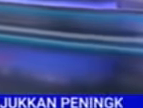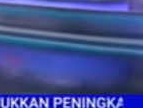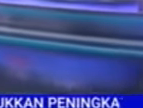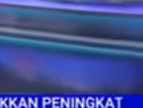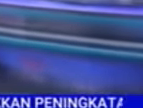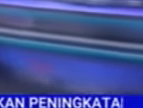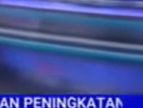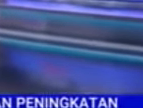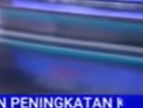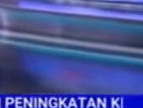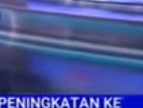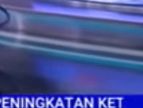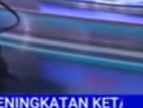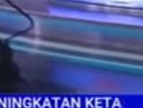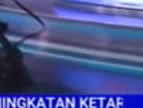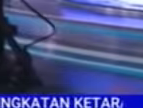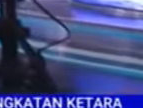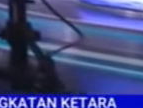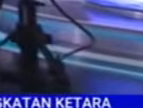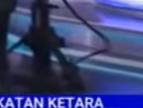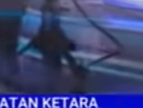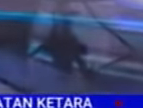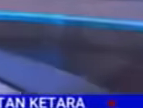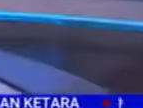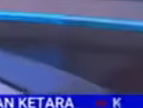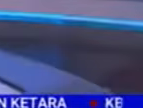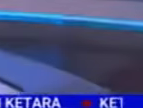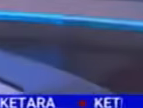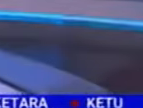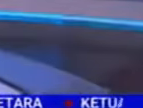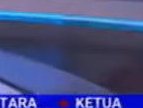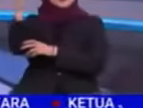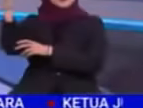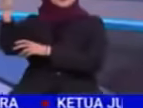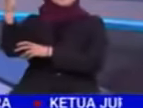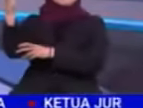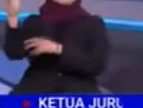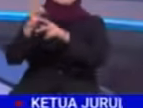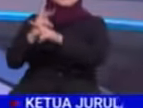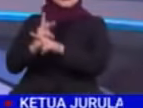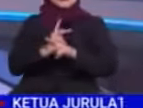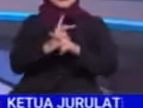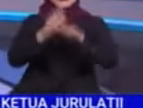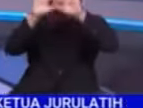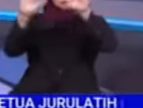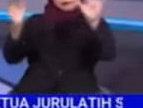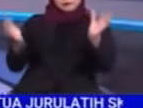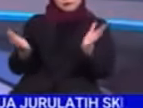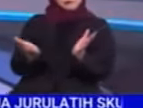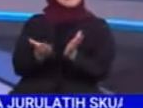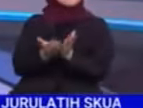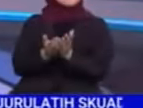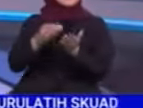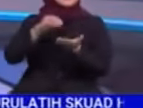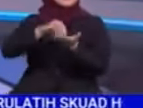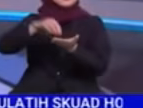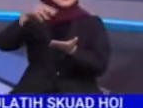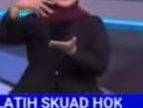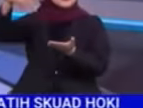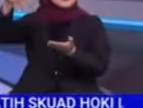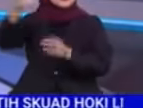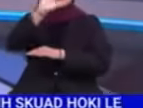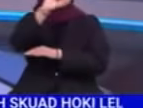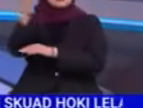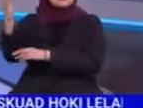Mbak Bleszynski Makasih hutan Khazanah alam yang amat tinggi nilainya selain memberi